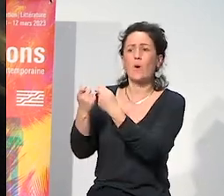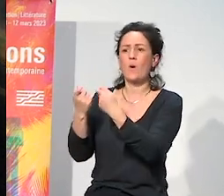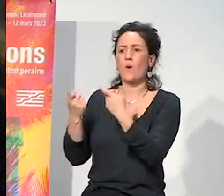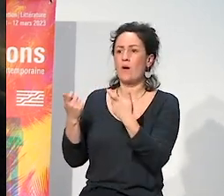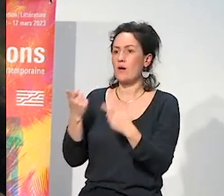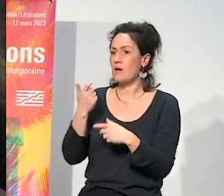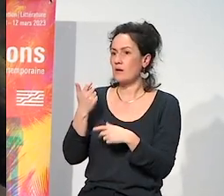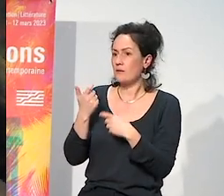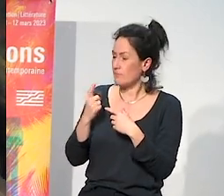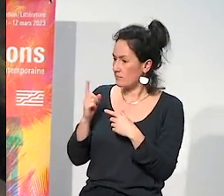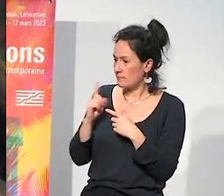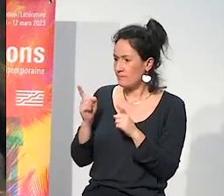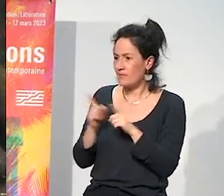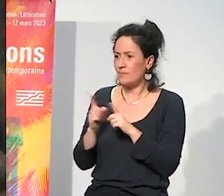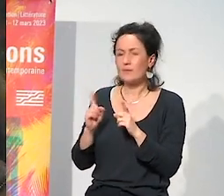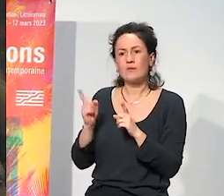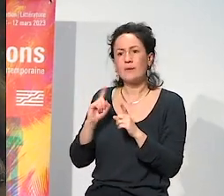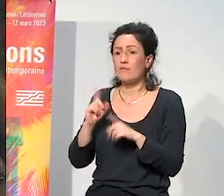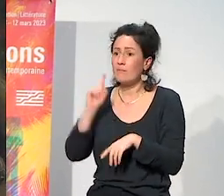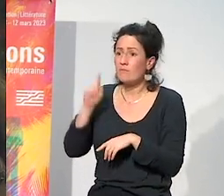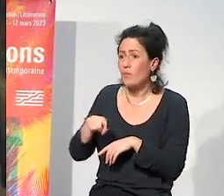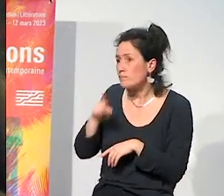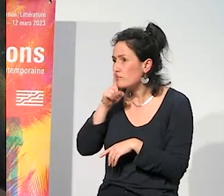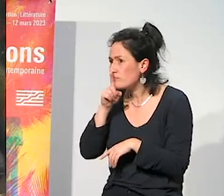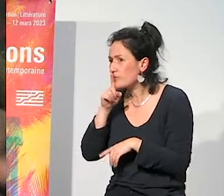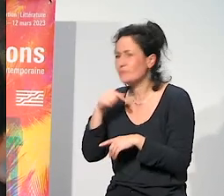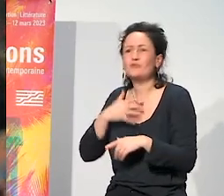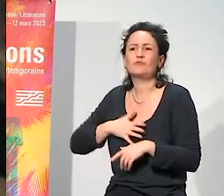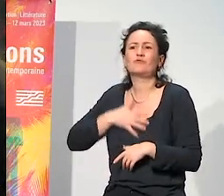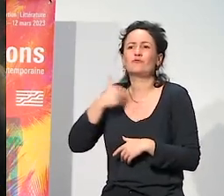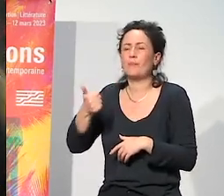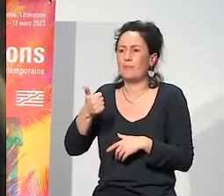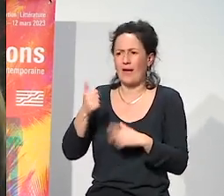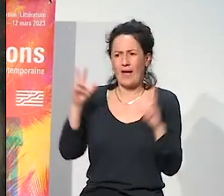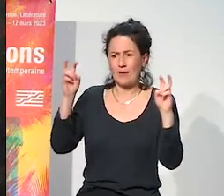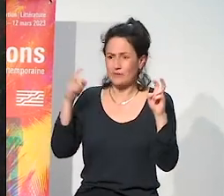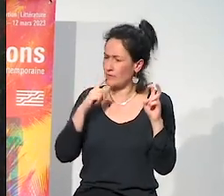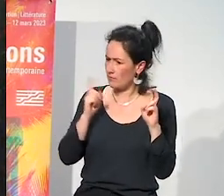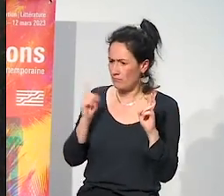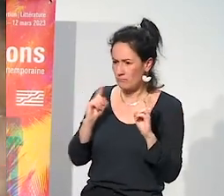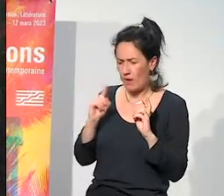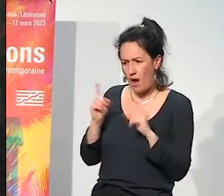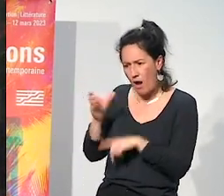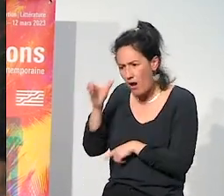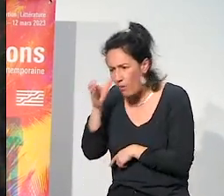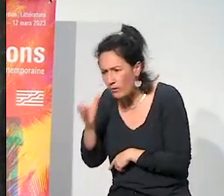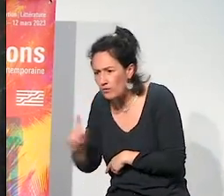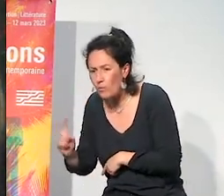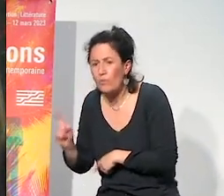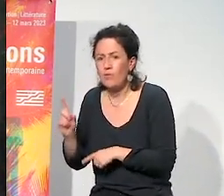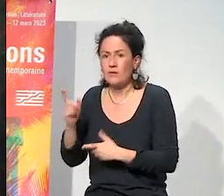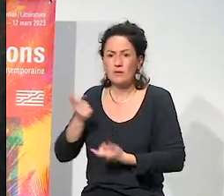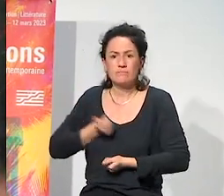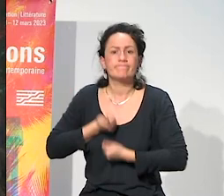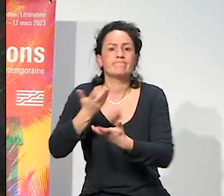pas donner de la voix, comme on dit. Moi, j'aime bien cette expression parce qu'on peut la prendre de toutes les façons. De toutes les façons, offrir de la